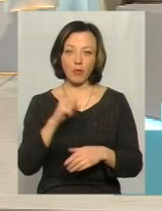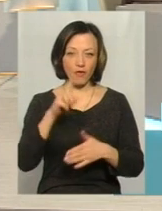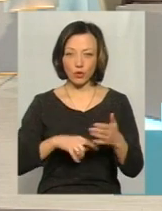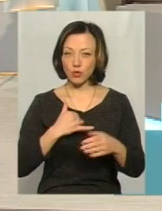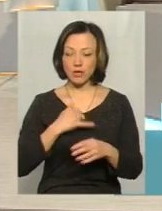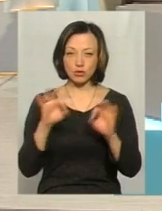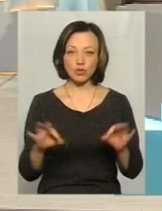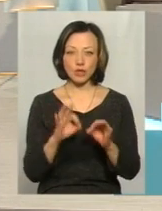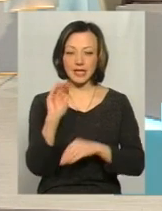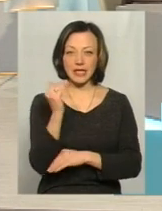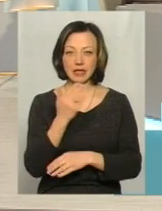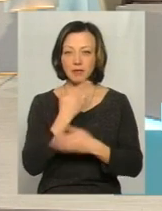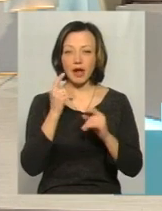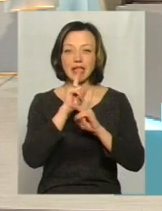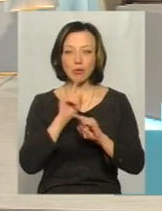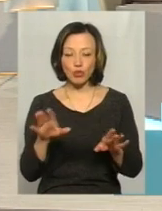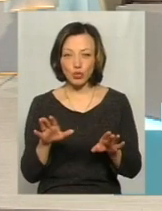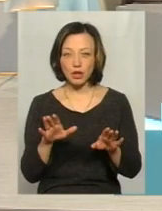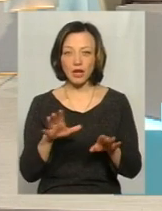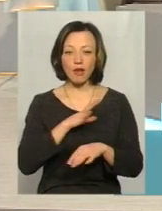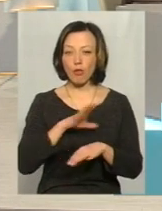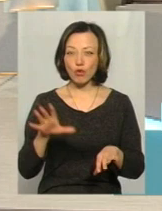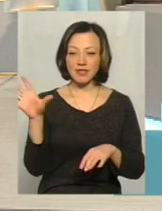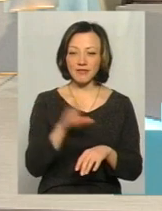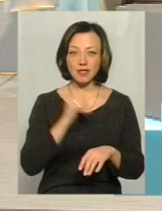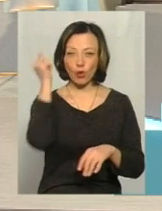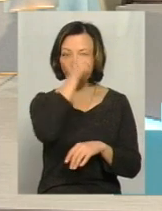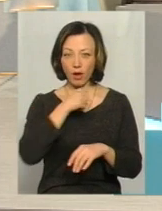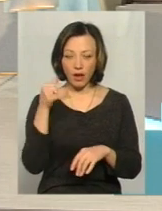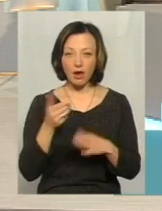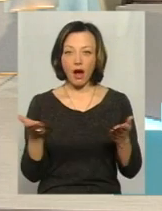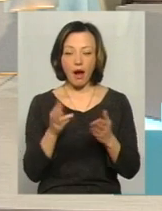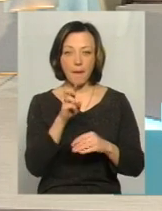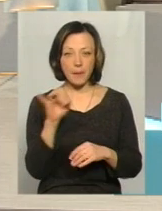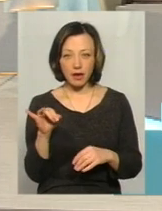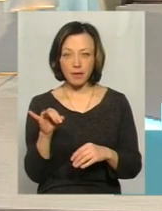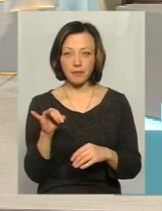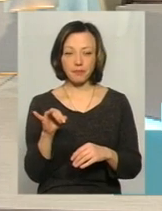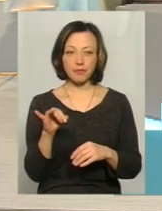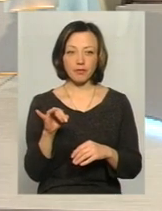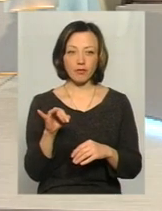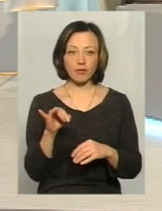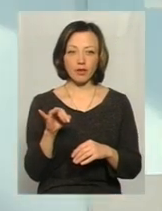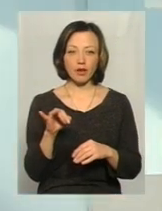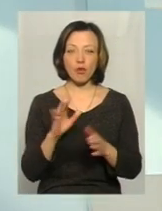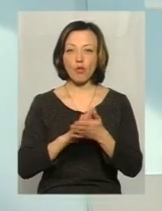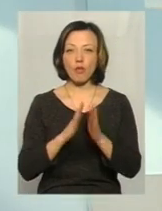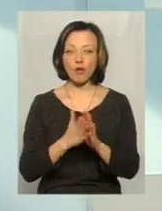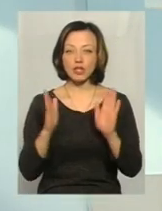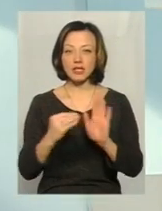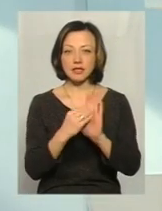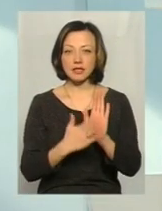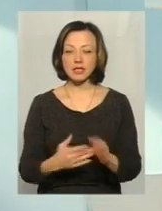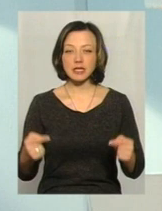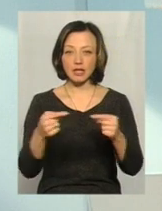нас немає жодної дитини і не буде, і не було за всі ці роки, яка поставила умовою лише реєстрацію